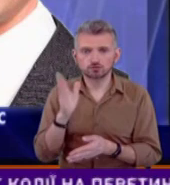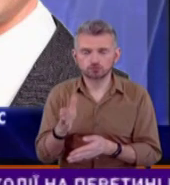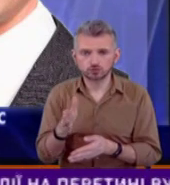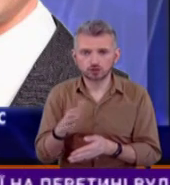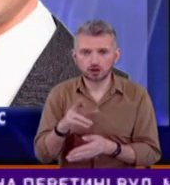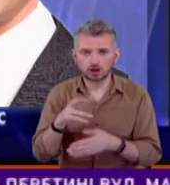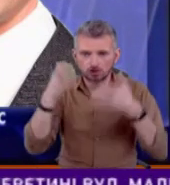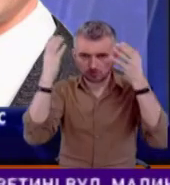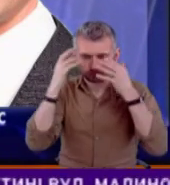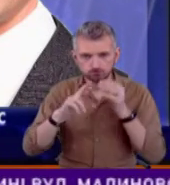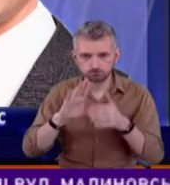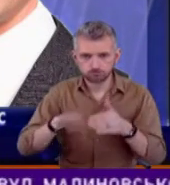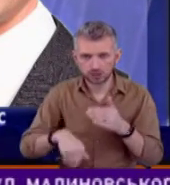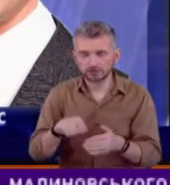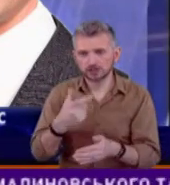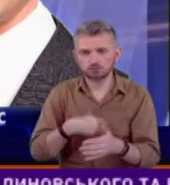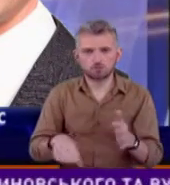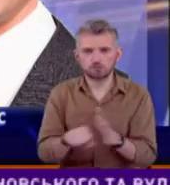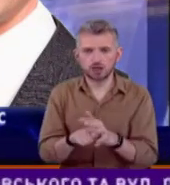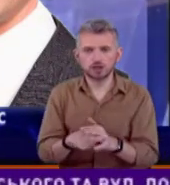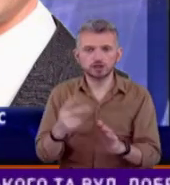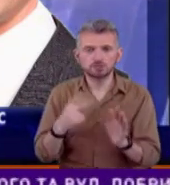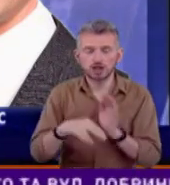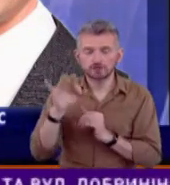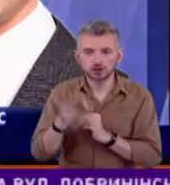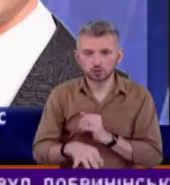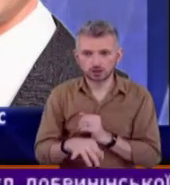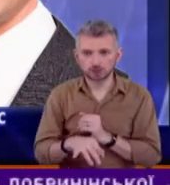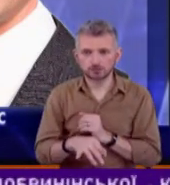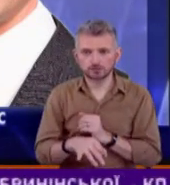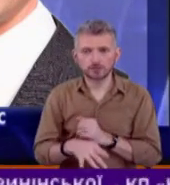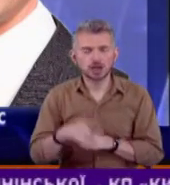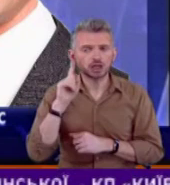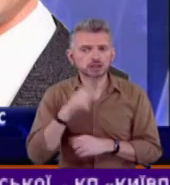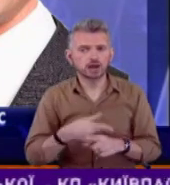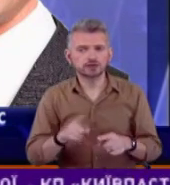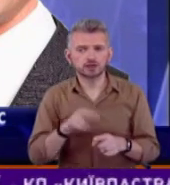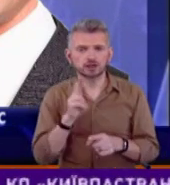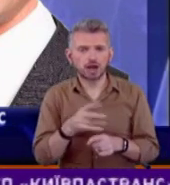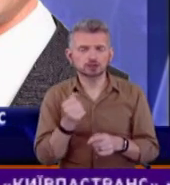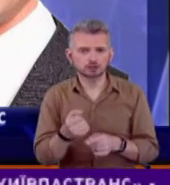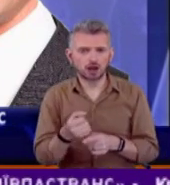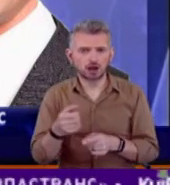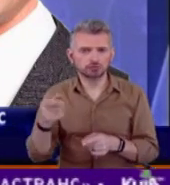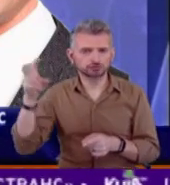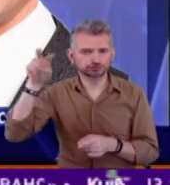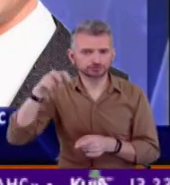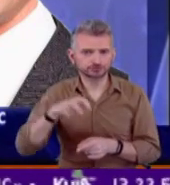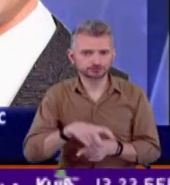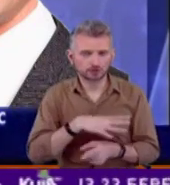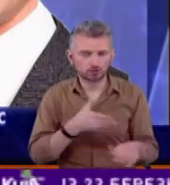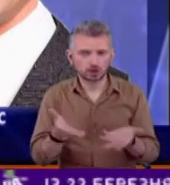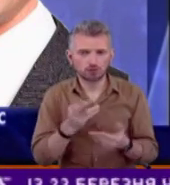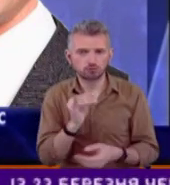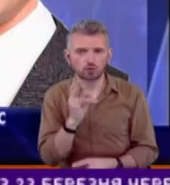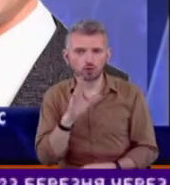шолома, то він просто себе вб'є. 70% каже. Знаєте, це так, як на гірських лижах каталися колись на Буковелі,